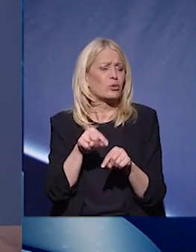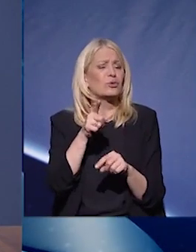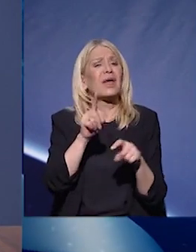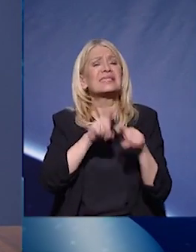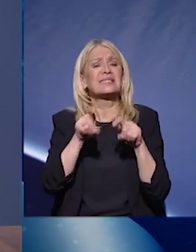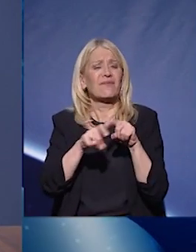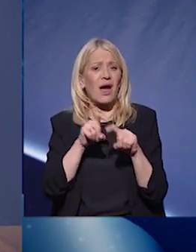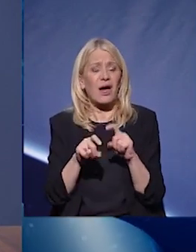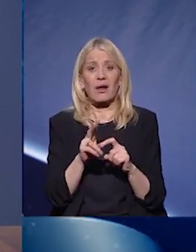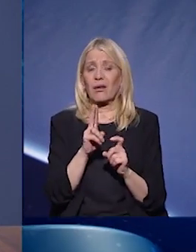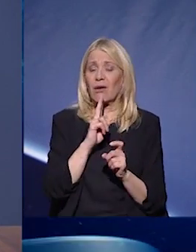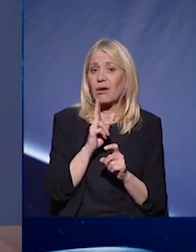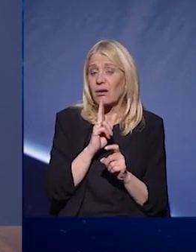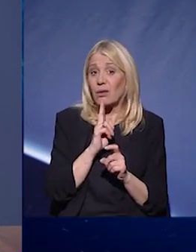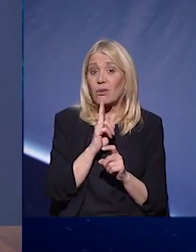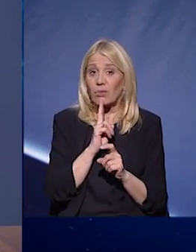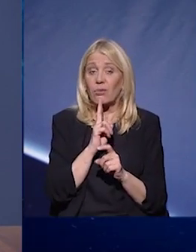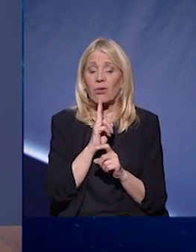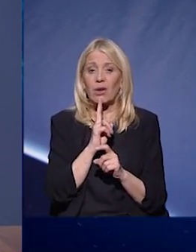stvari koje su,